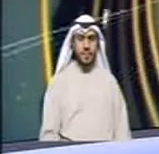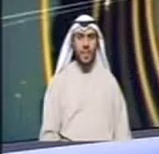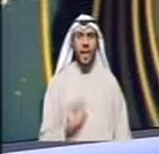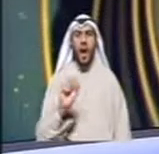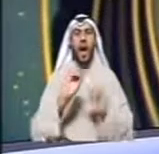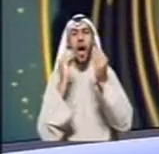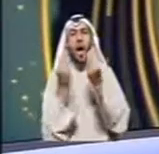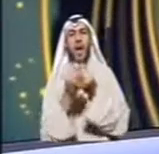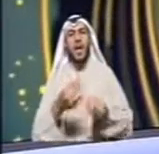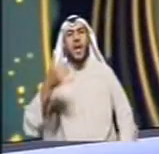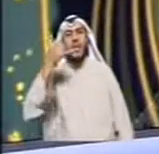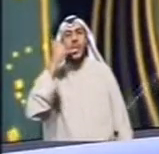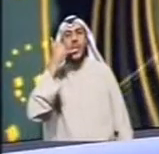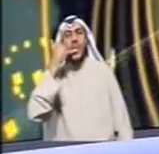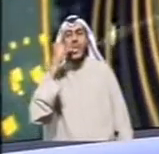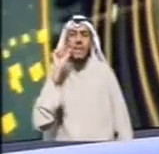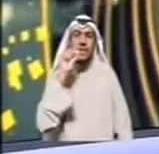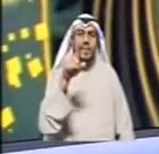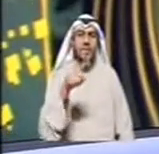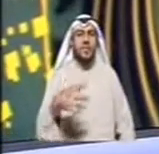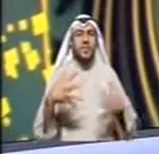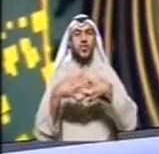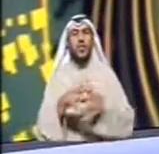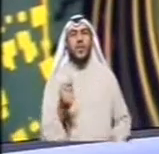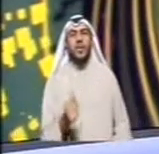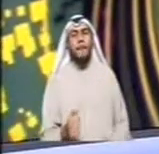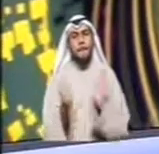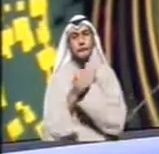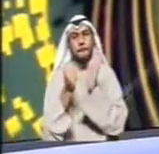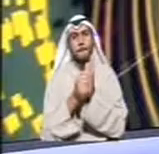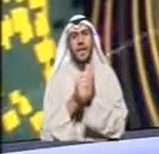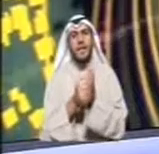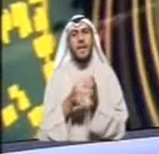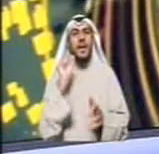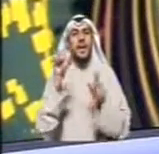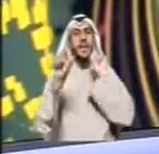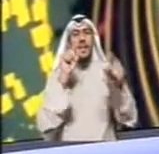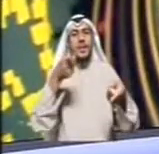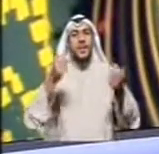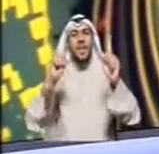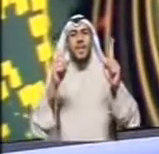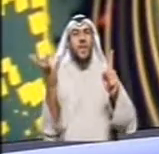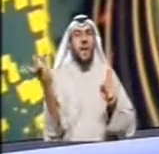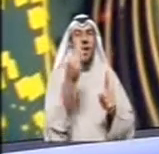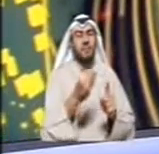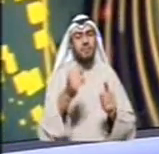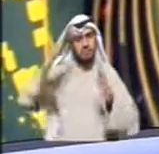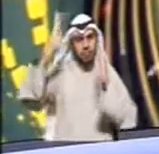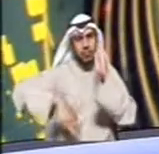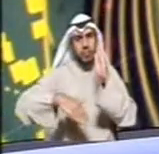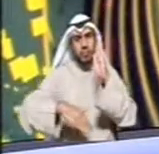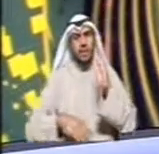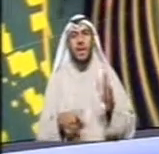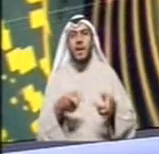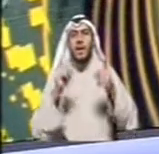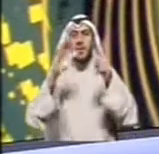أصدرت الهيئة العامة للاتصالات وتقنية المعلومات اليوم قرارا بخفض قيمة الحد الأقصى لتعرفة الاشتراكات الإنترنت المنزلي